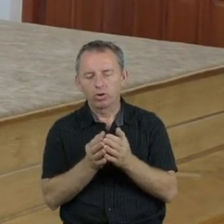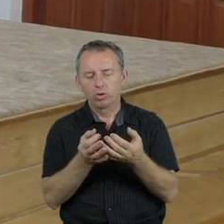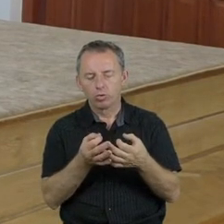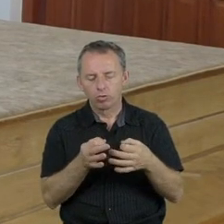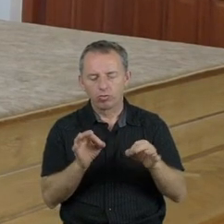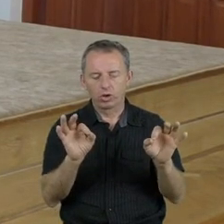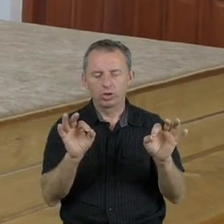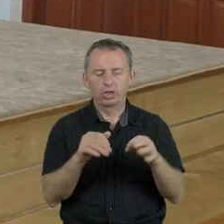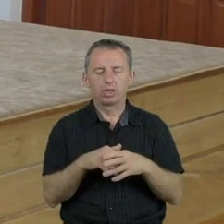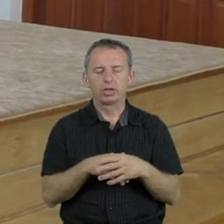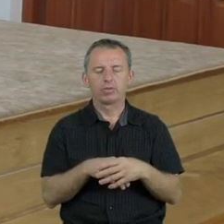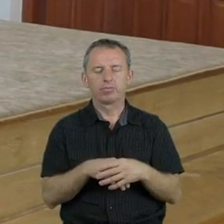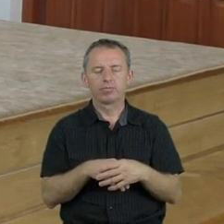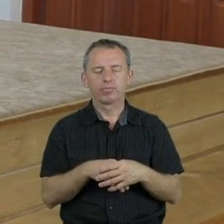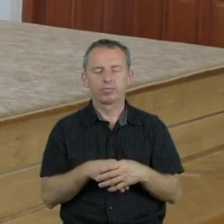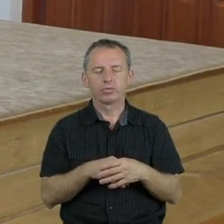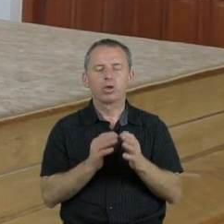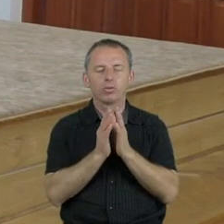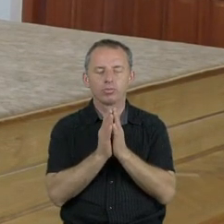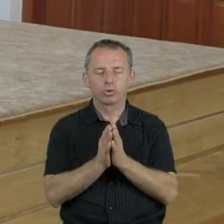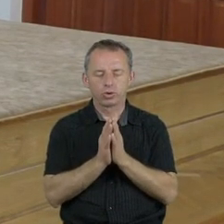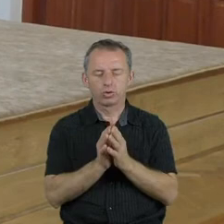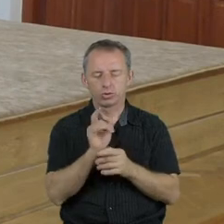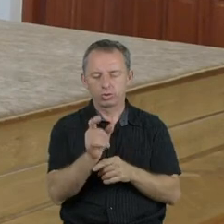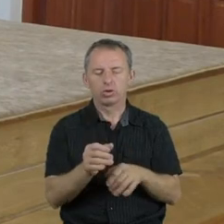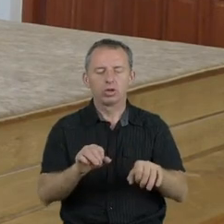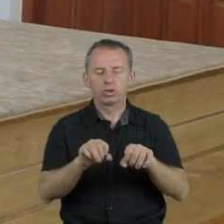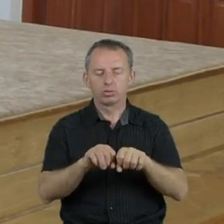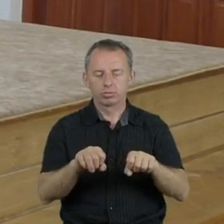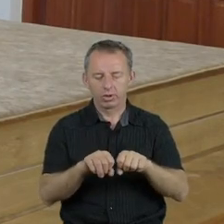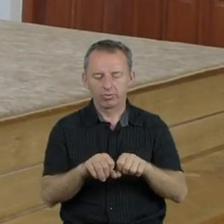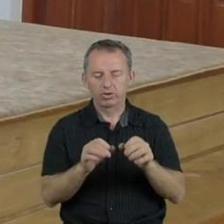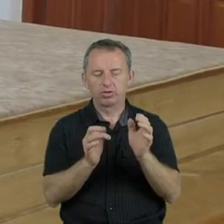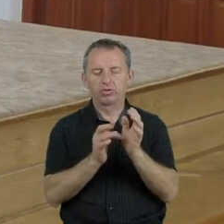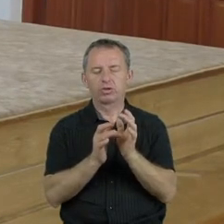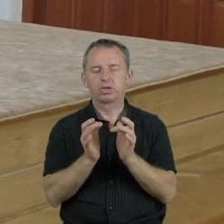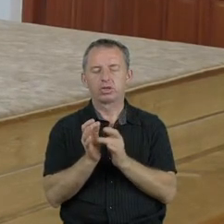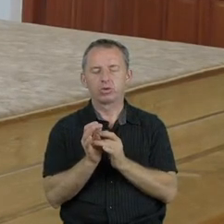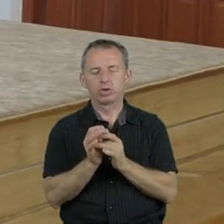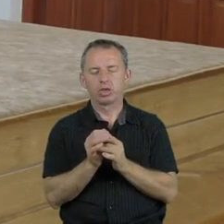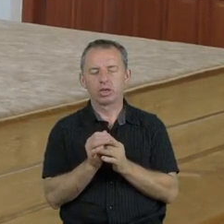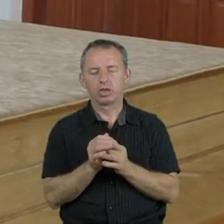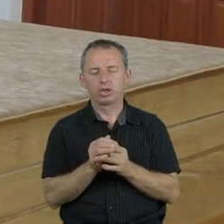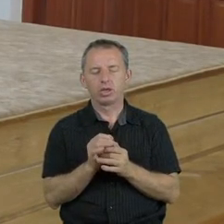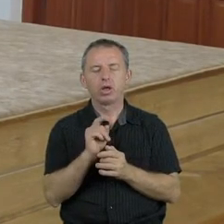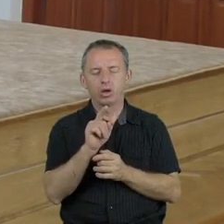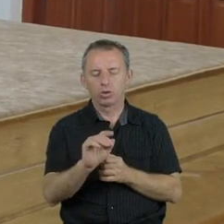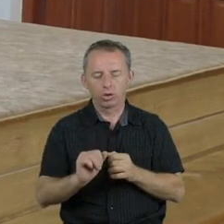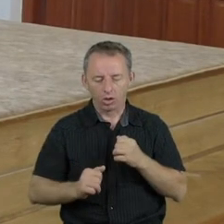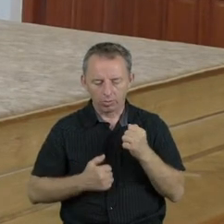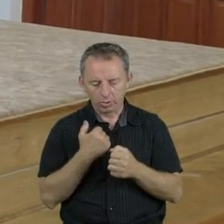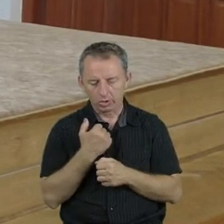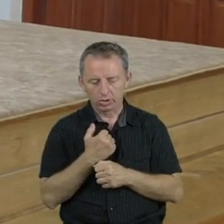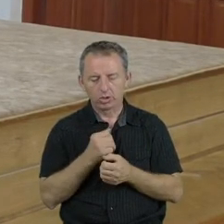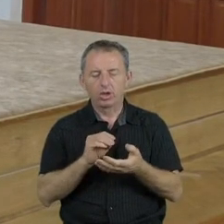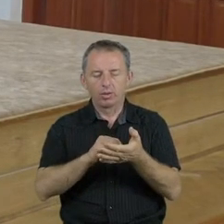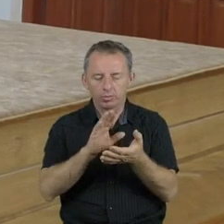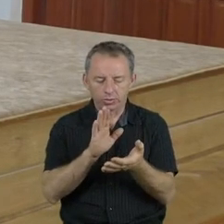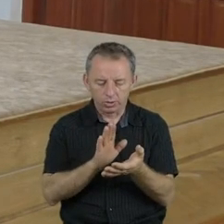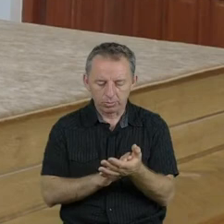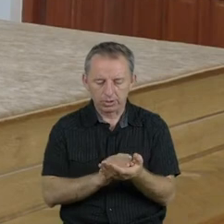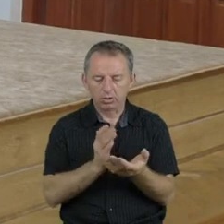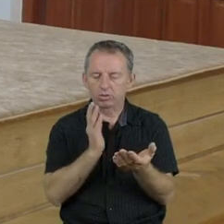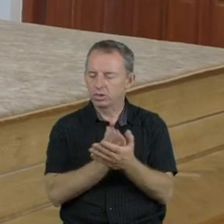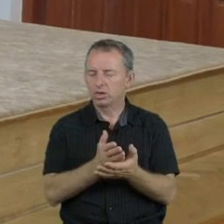uwolnienie, prosić Cię o sprawiedliwość Jezusa, o to, byś przypisał nam Jego zasługi.